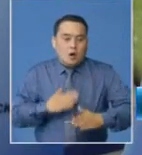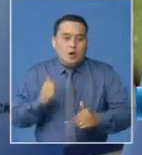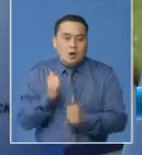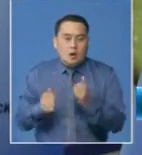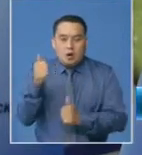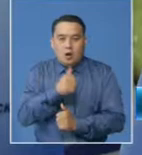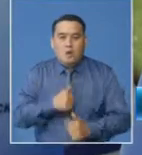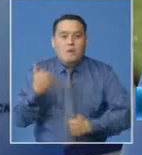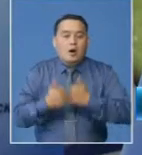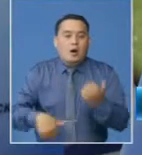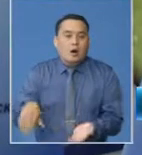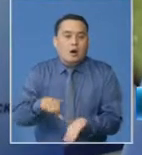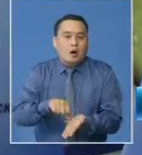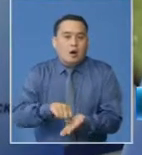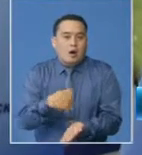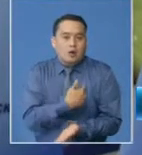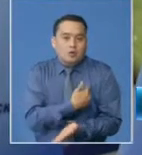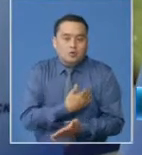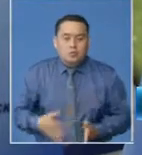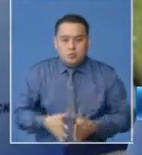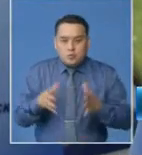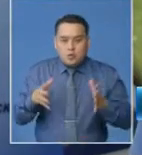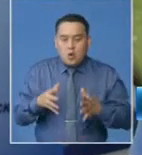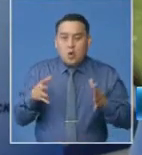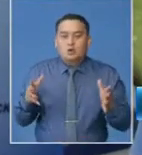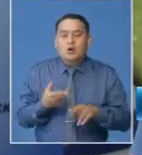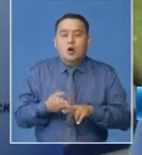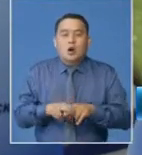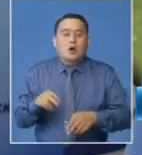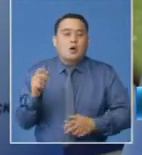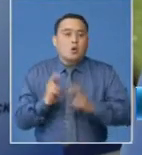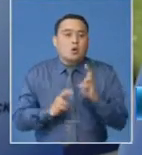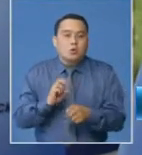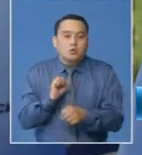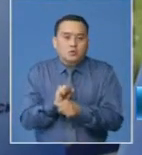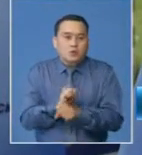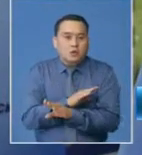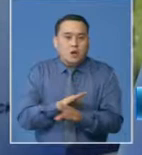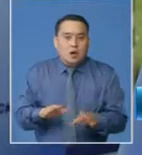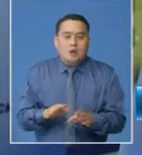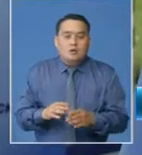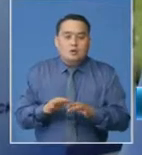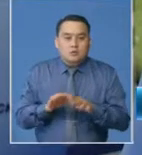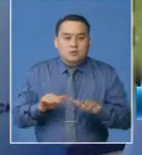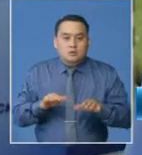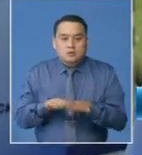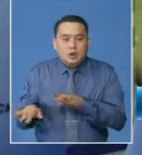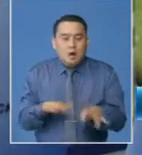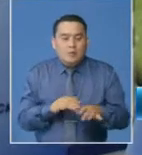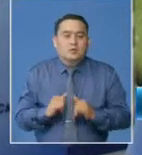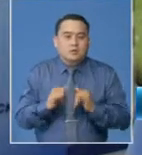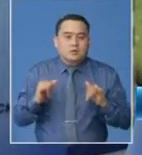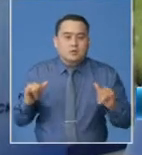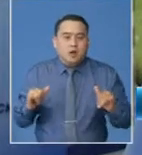жылға байқауға қатысқысы келетіндердің саны артып келеді. Кез келген өндіріс орны бір орында тұрып қалмауы шарт. Үнемі қозғалыс, алға ұмтылу,